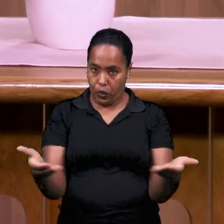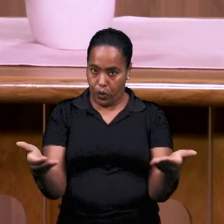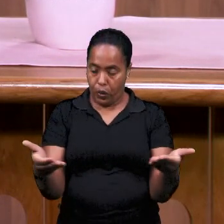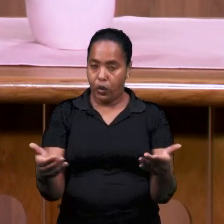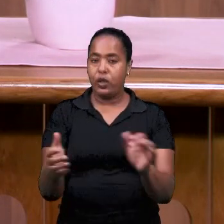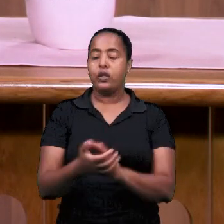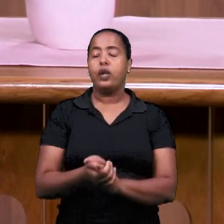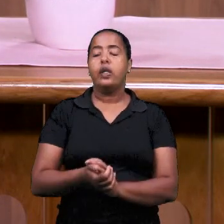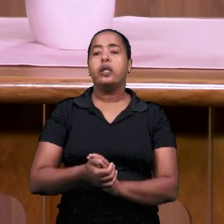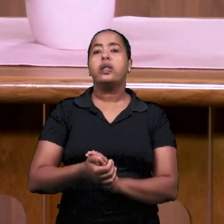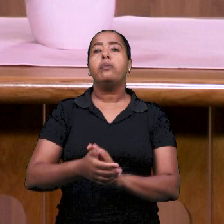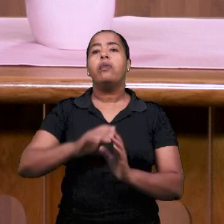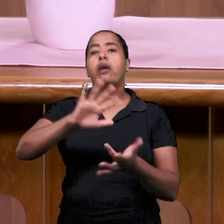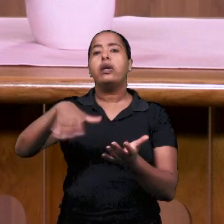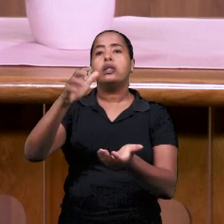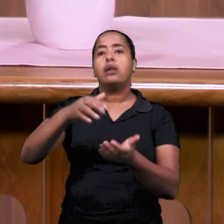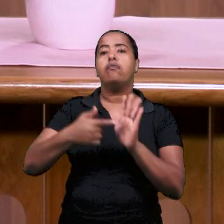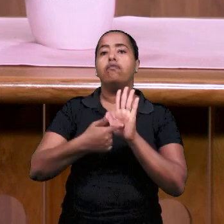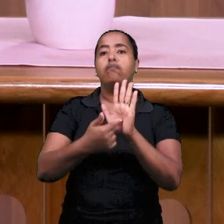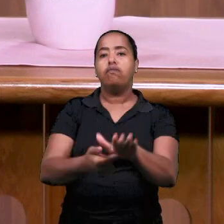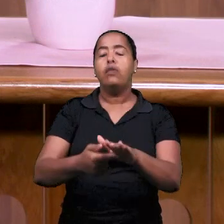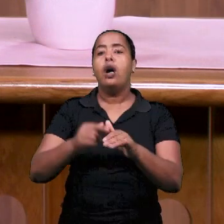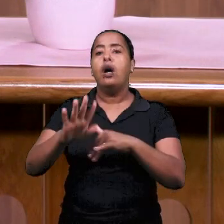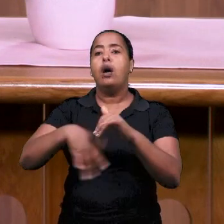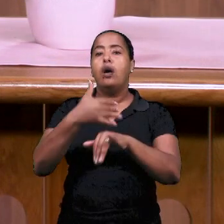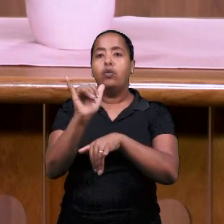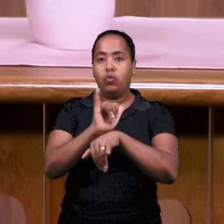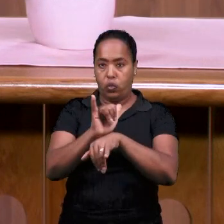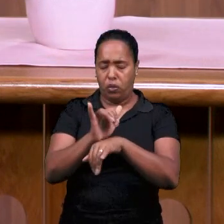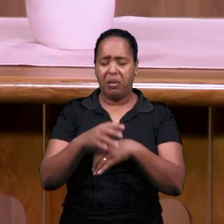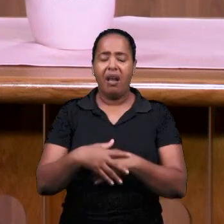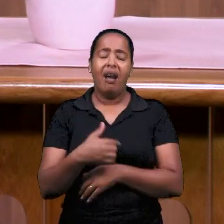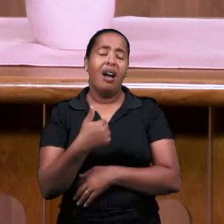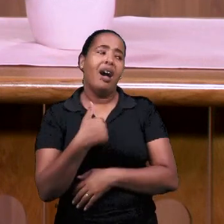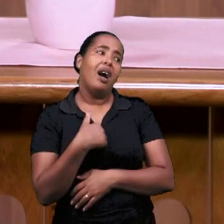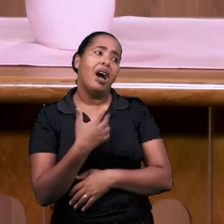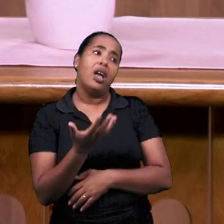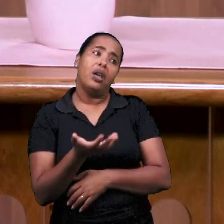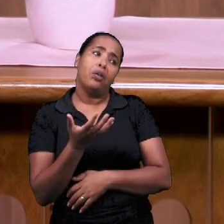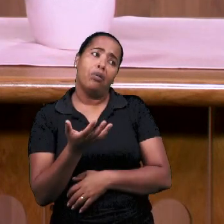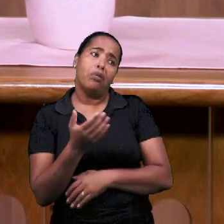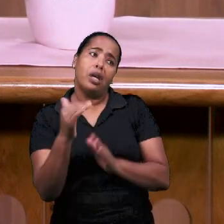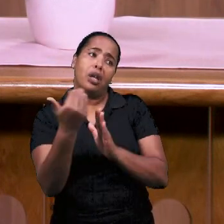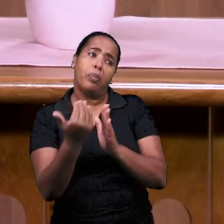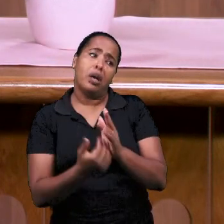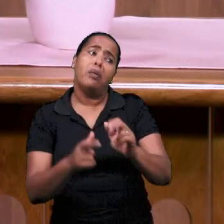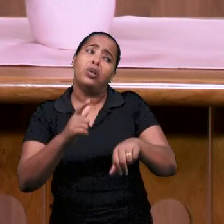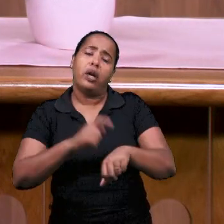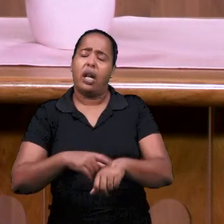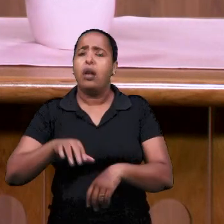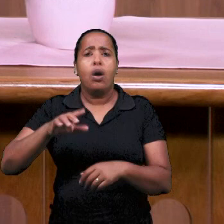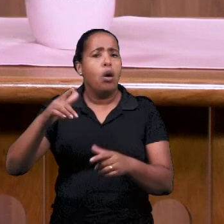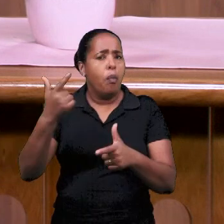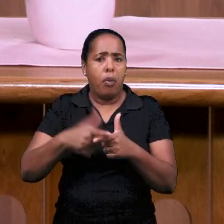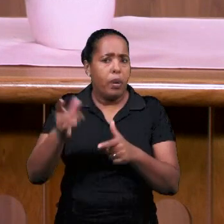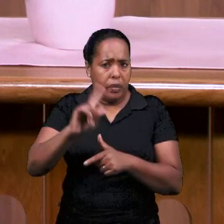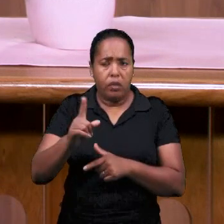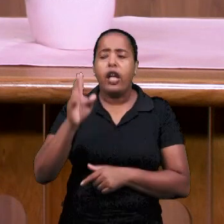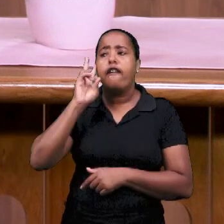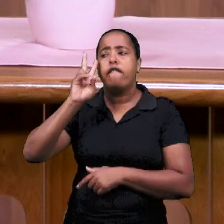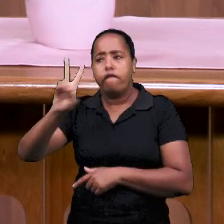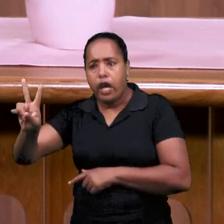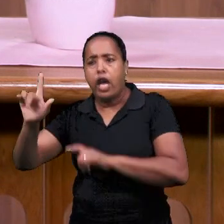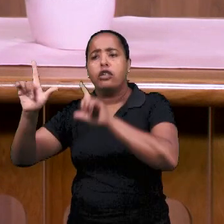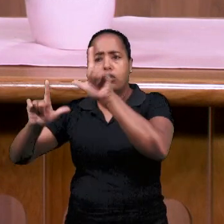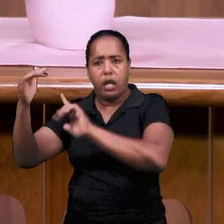ce matin, sera transmis à 15h notre canal YouTube. Ah, mais j'aimerais regarder le programme dans cet horaire.